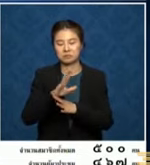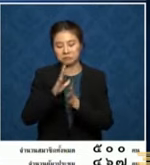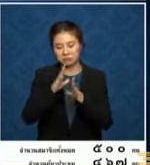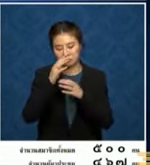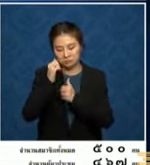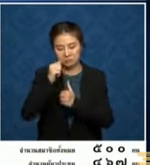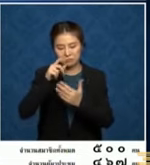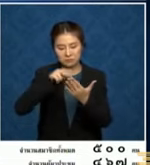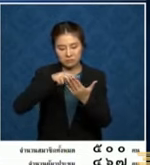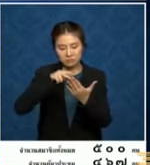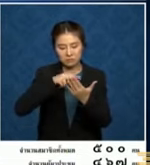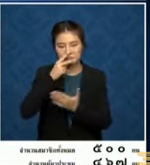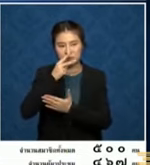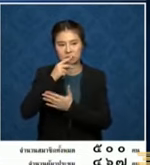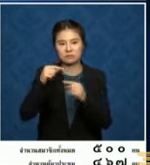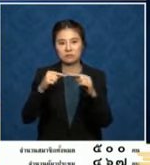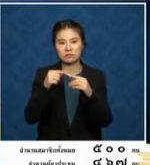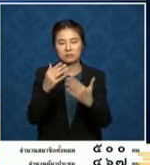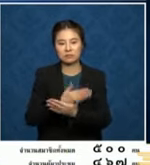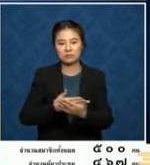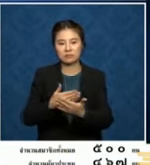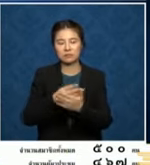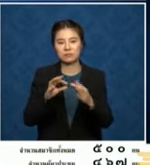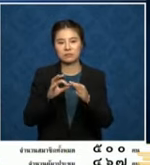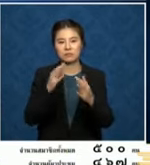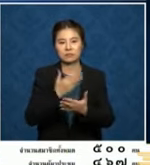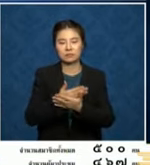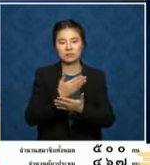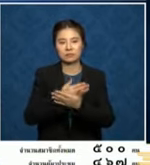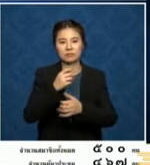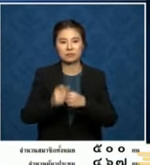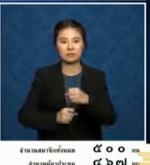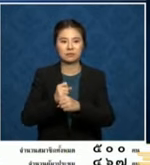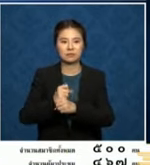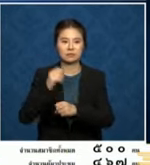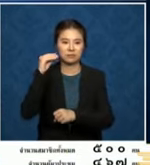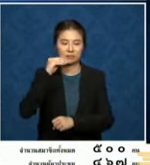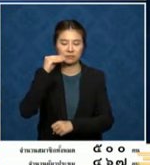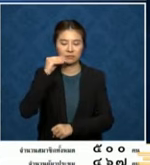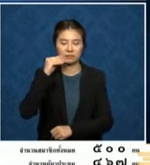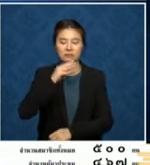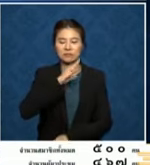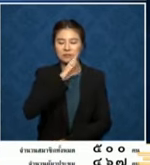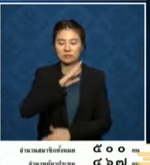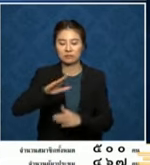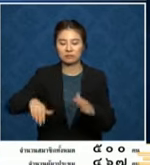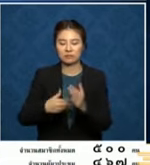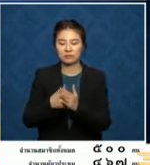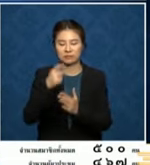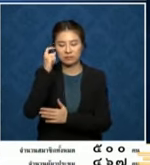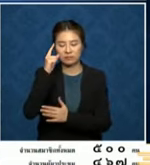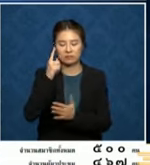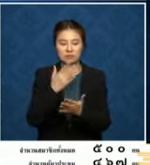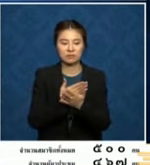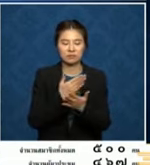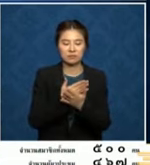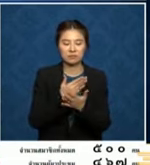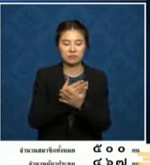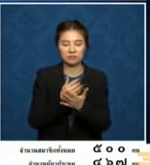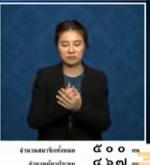าในการพิจารณางบประมาณทุกปีอ่ะถ้าเราเข้าใจเราจะต้องดูงบการเงินย้อนหลั